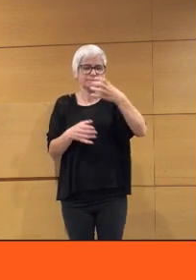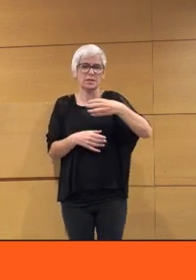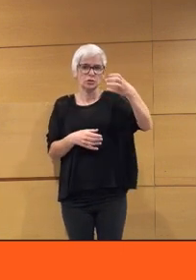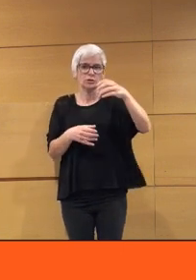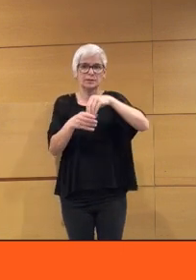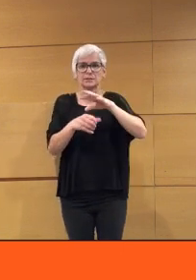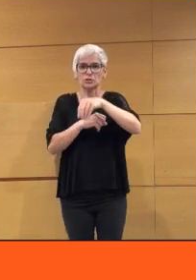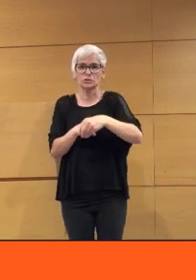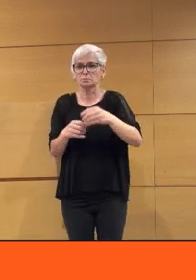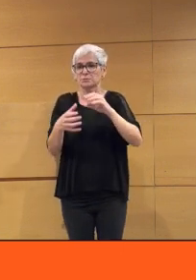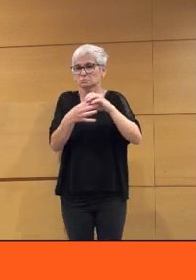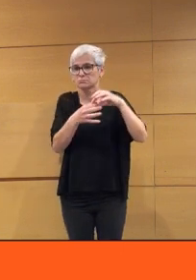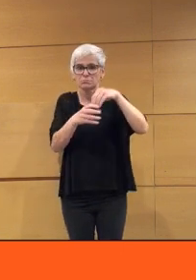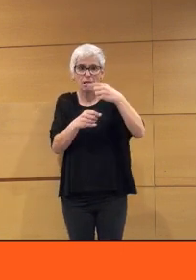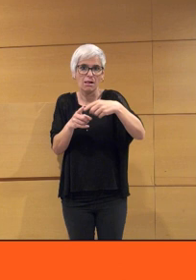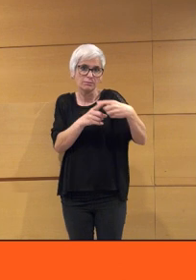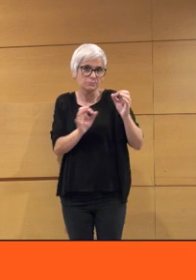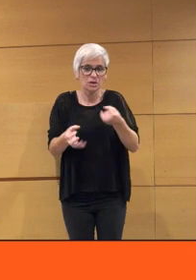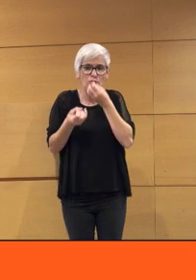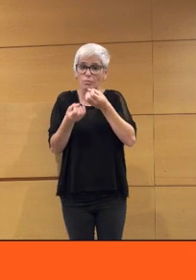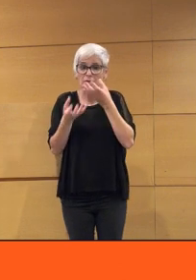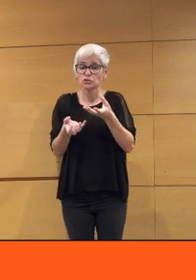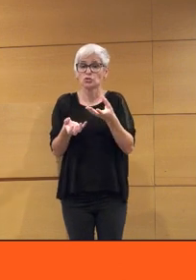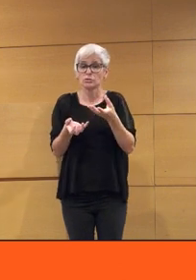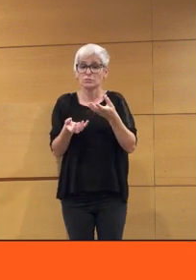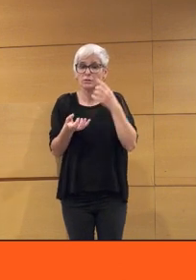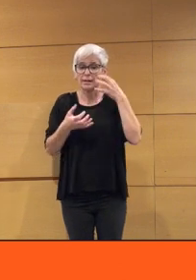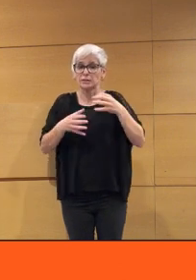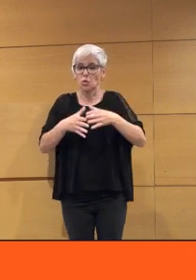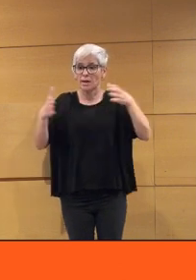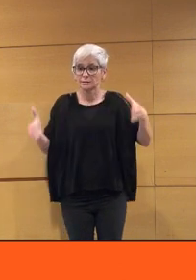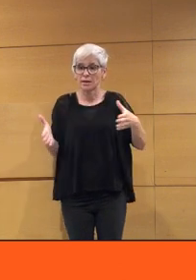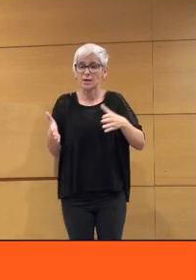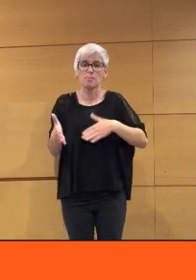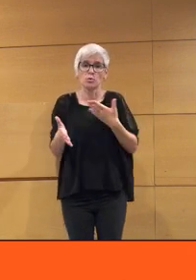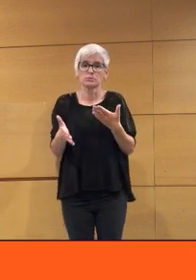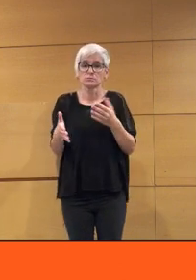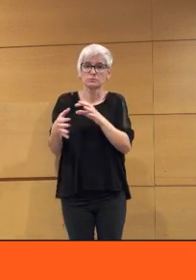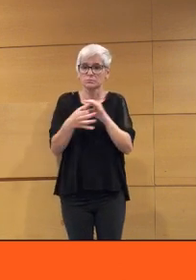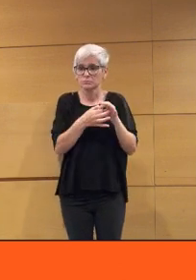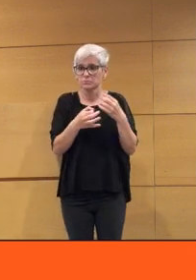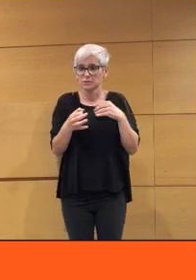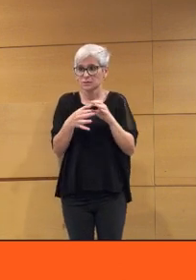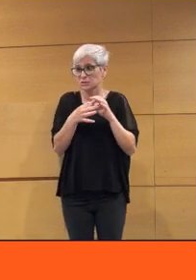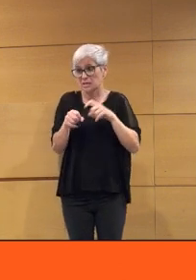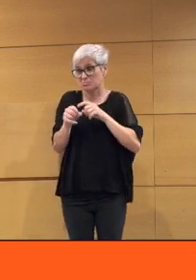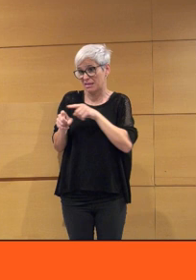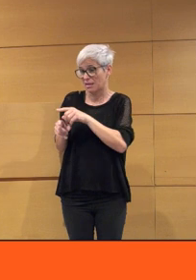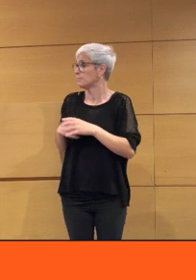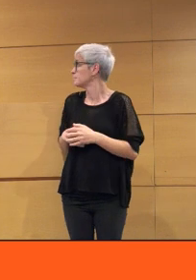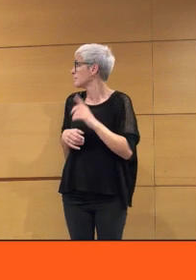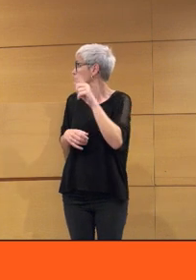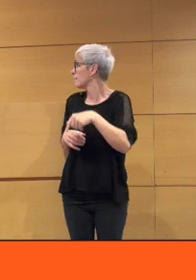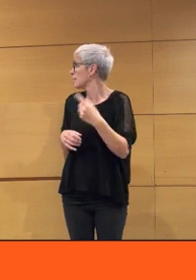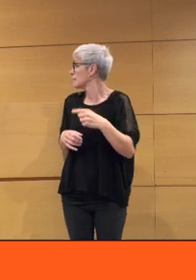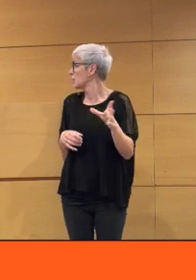tantes quilocalories. No, és informació que es pot projectar a nivell de realitat virtual. I, no, també